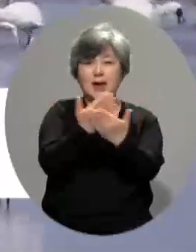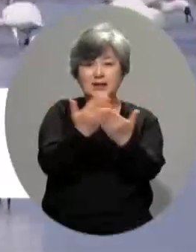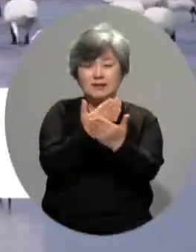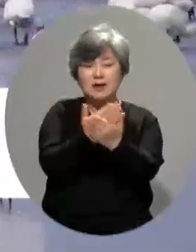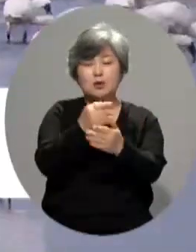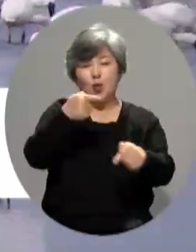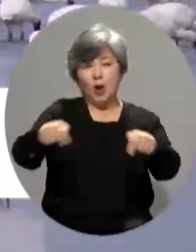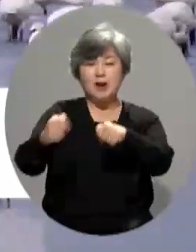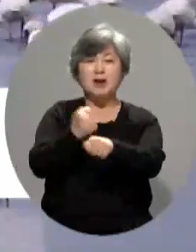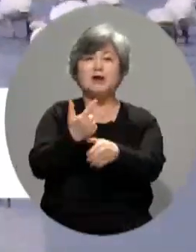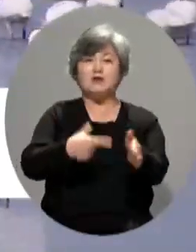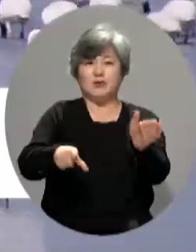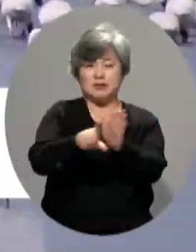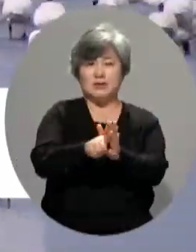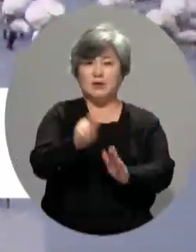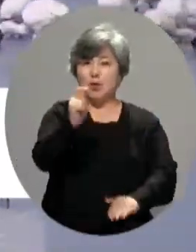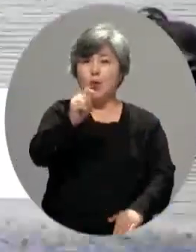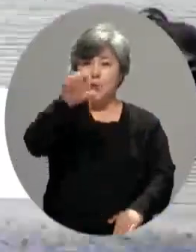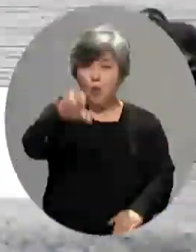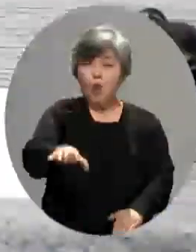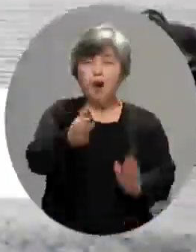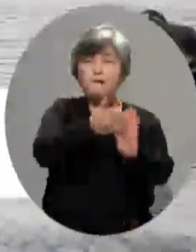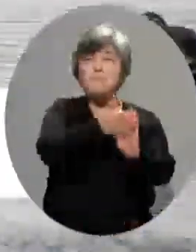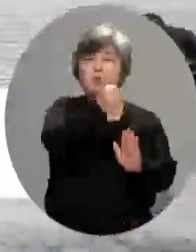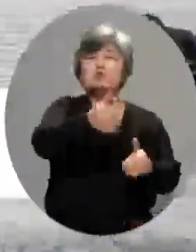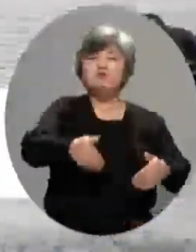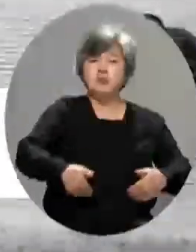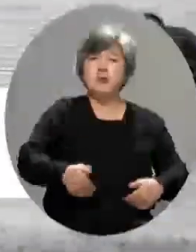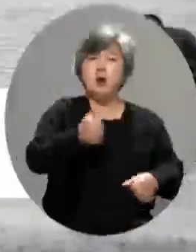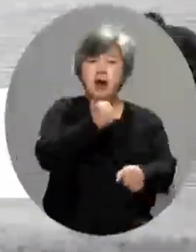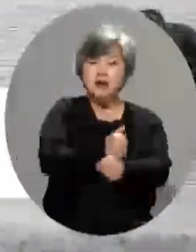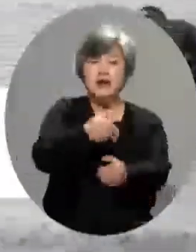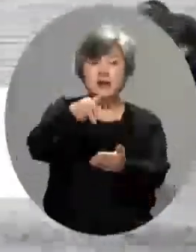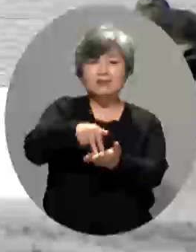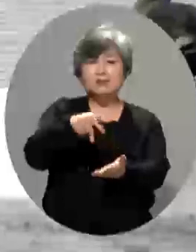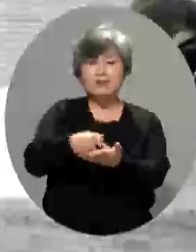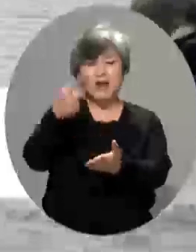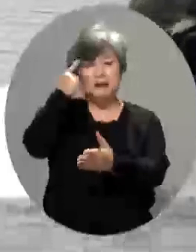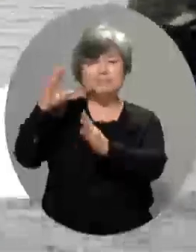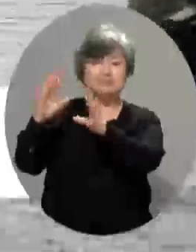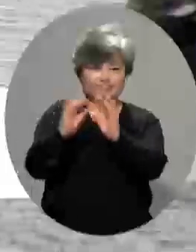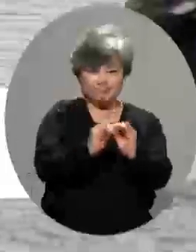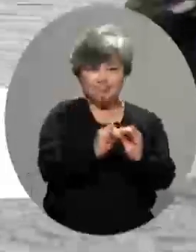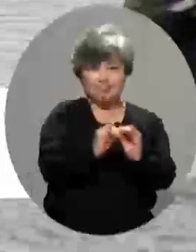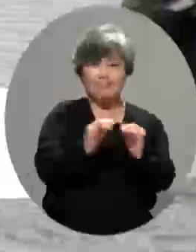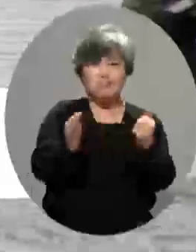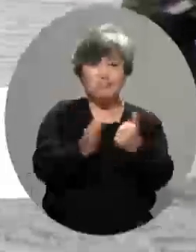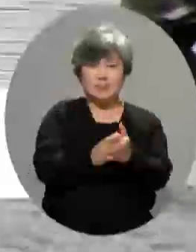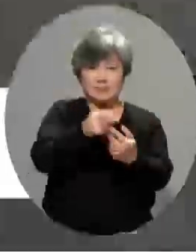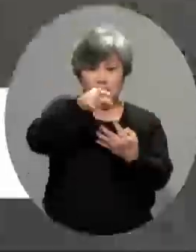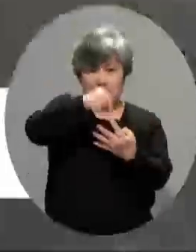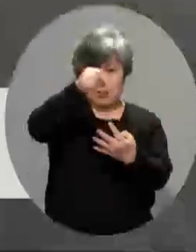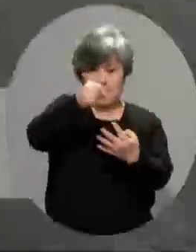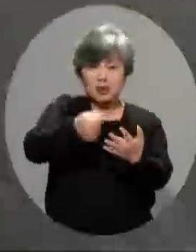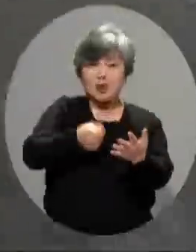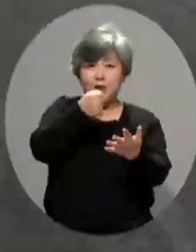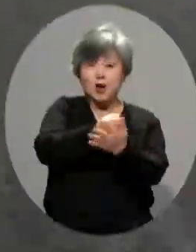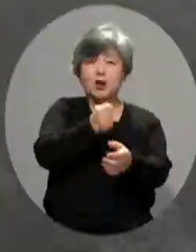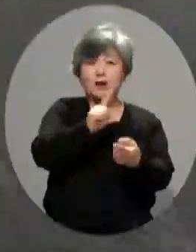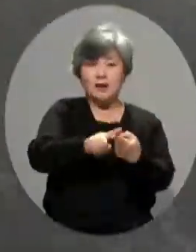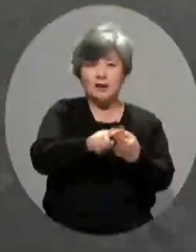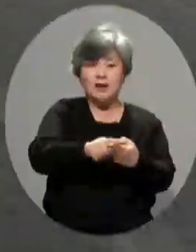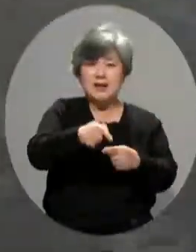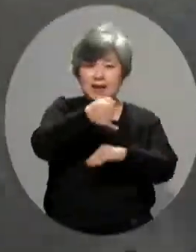효율적 관리를 위해 고창에 보전본부 설치가 필요하다는 입장을 밝혔습니다 채택된 결의안은